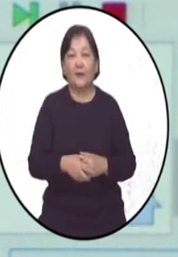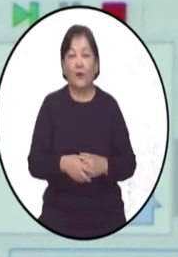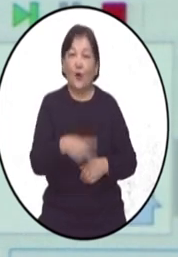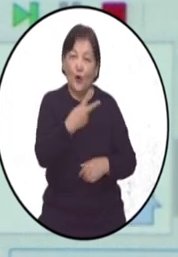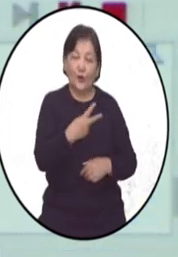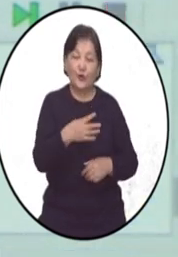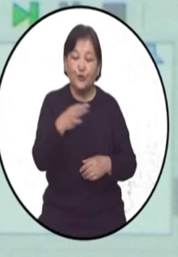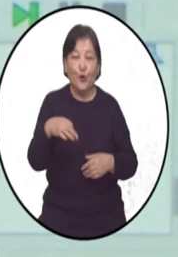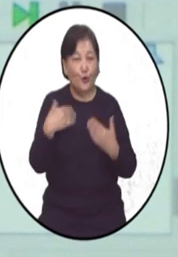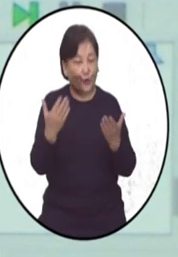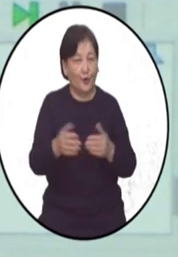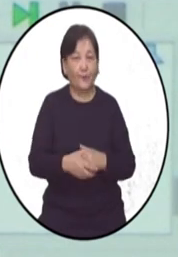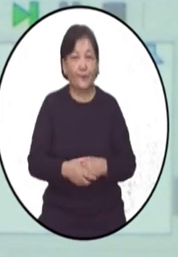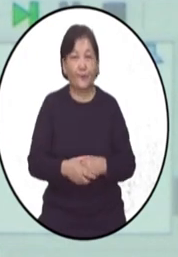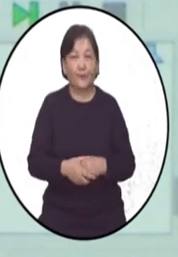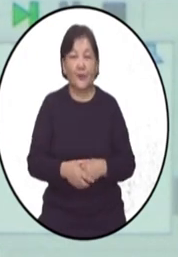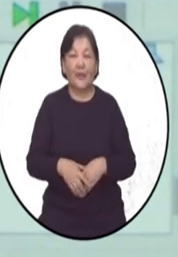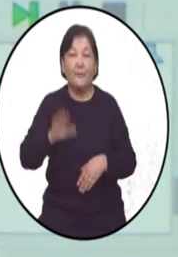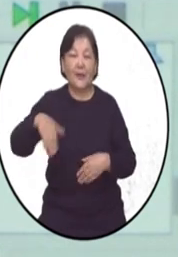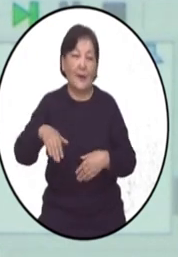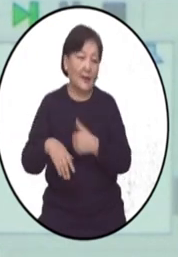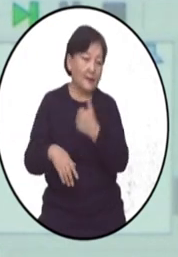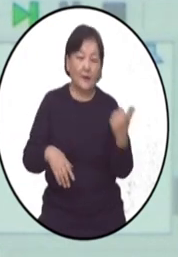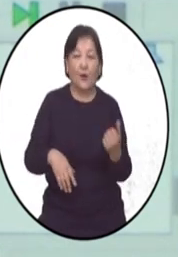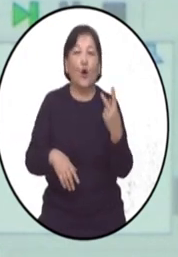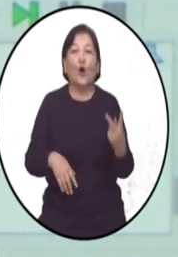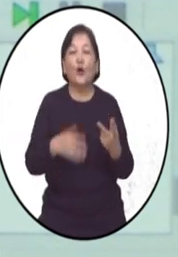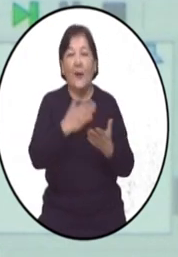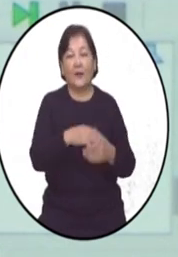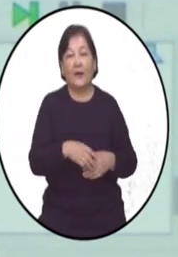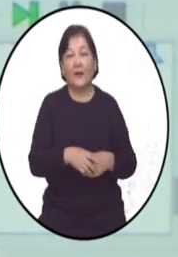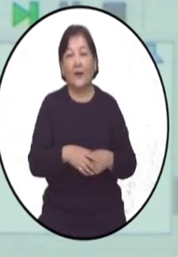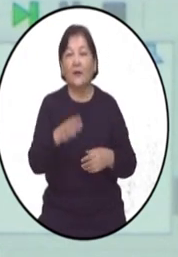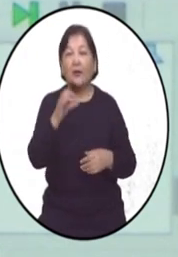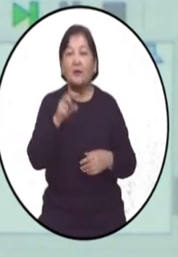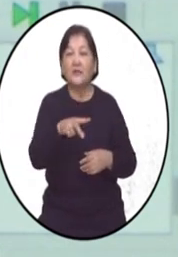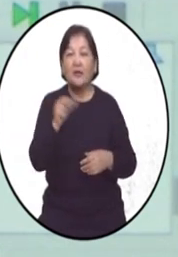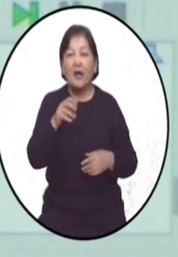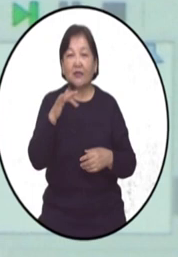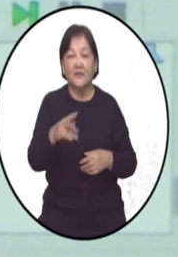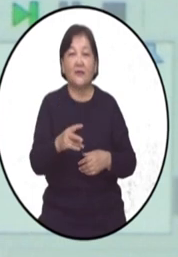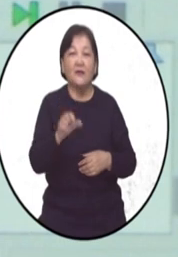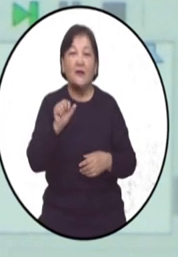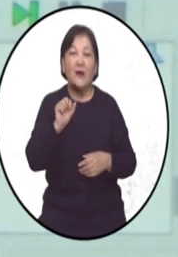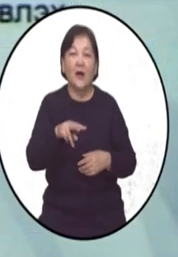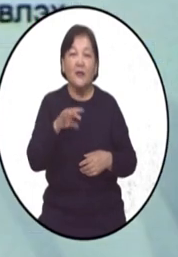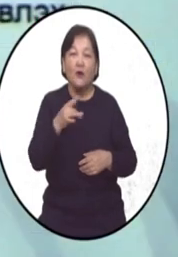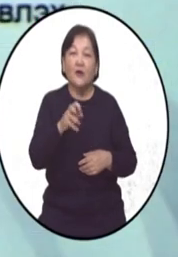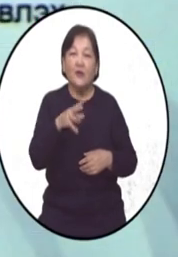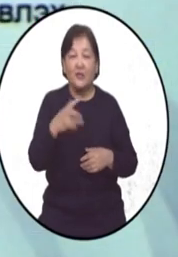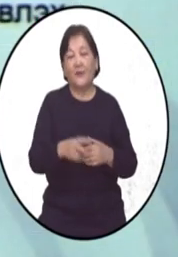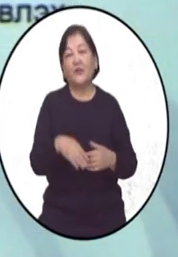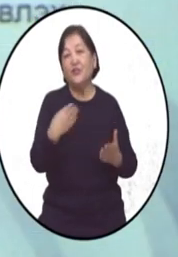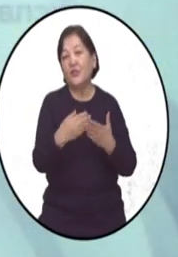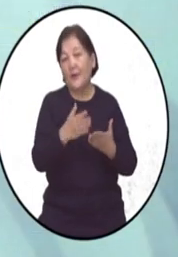16-2 гэдэг өгчих юм бол хамгийн бага тоо нь 2 гэдэг гарч байна гэсэн. За энэ бол салаасан алгоритмын жишээ.